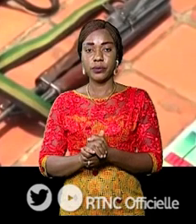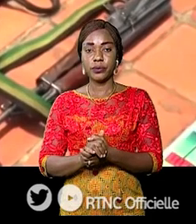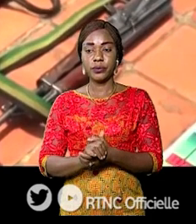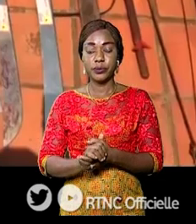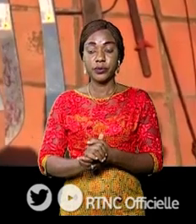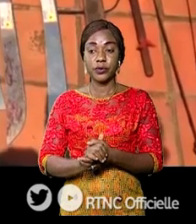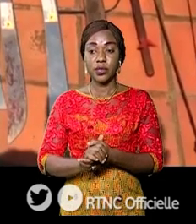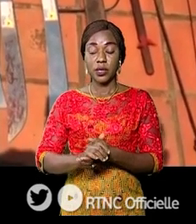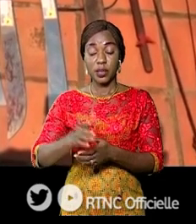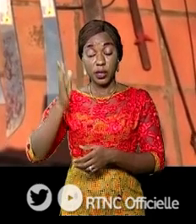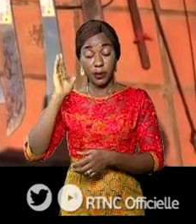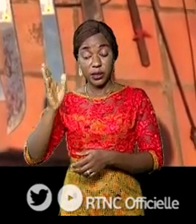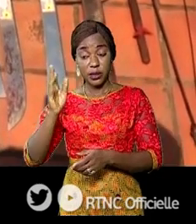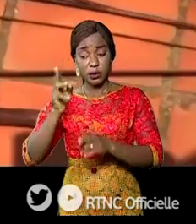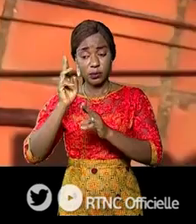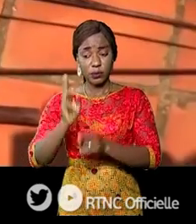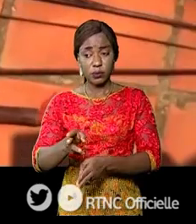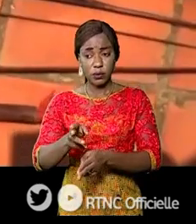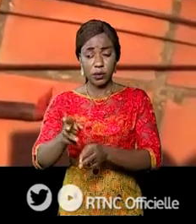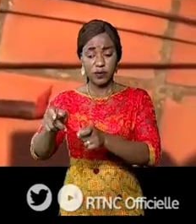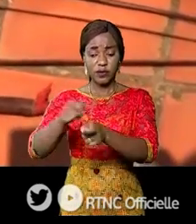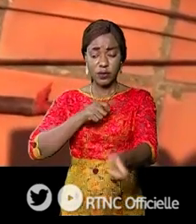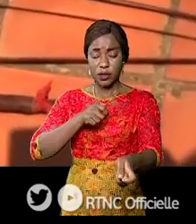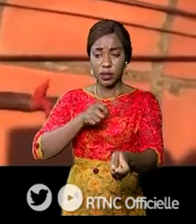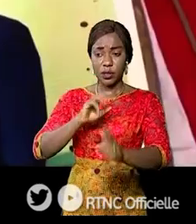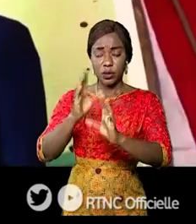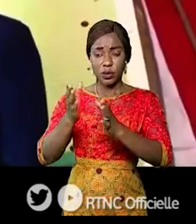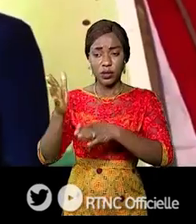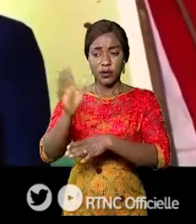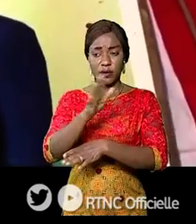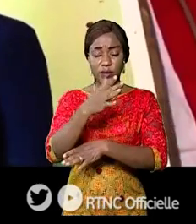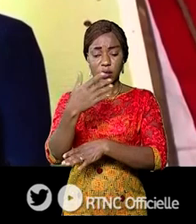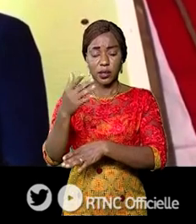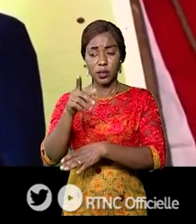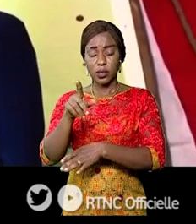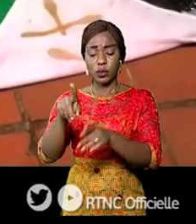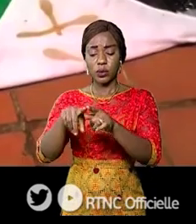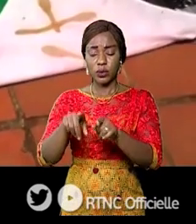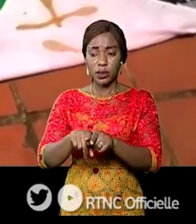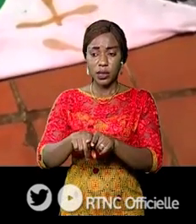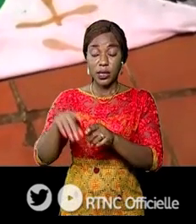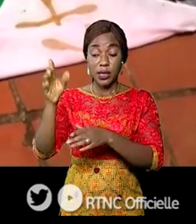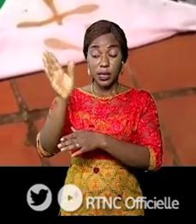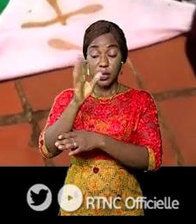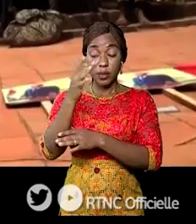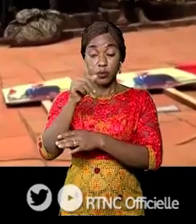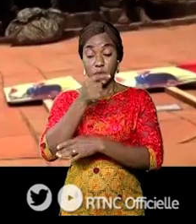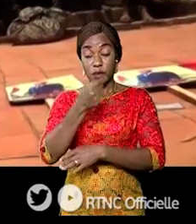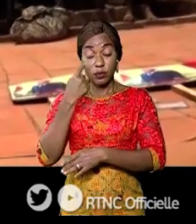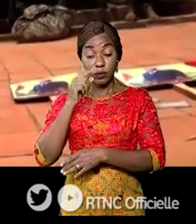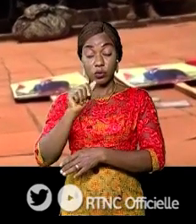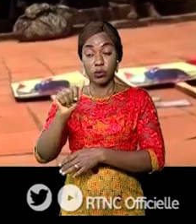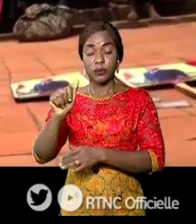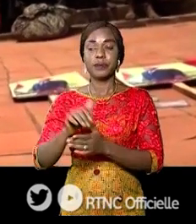des machettes, des arcs, des flèches, des effigies de Gedeon Kyung Mutanga et un drapeau des MIRA, mouvement